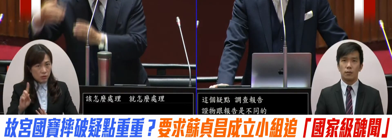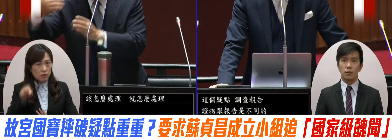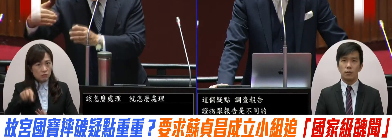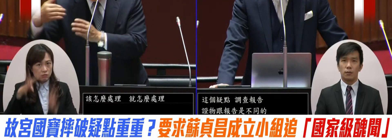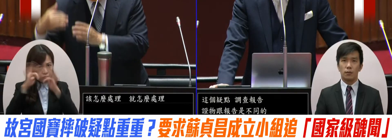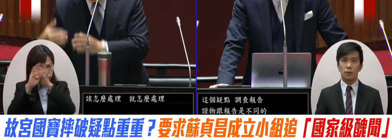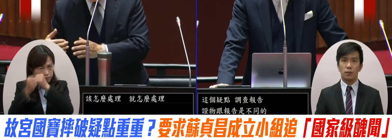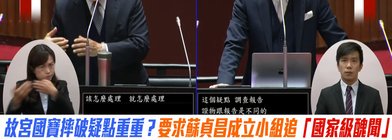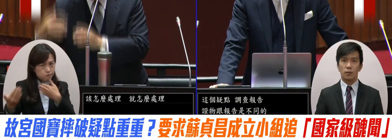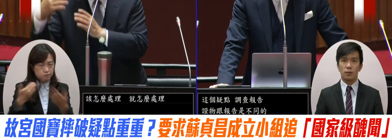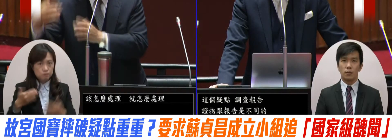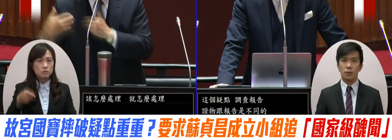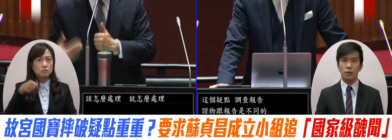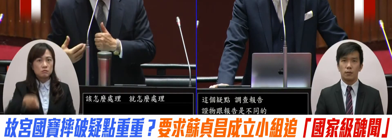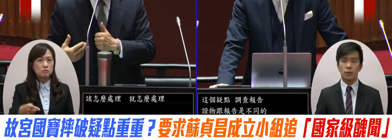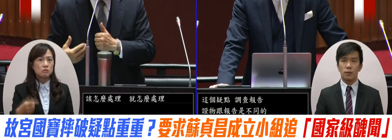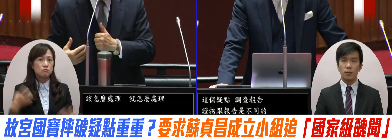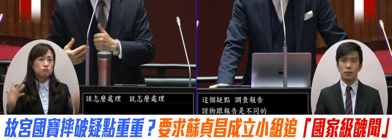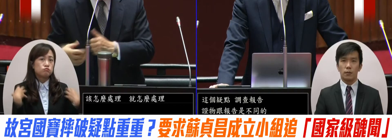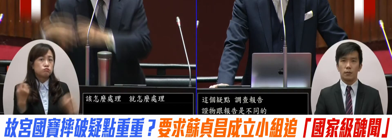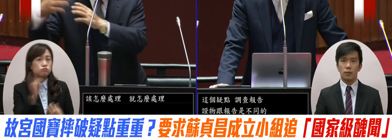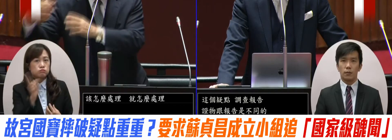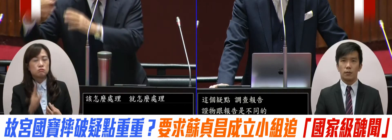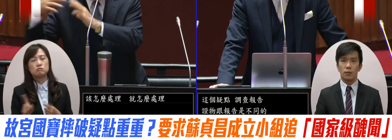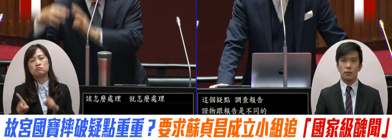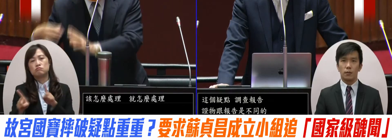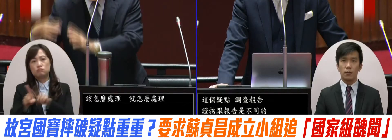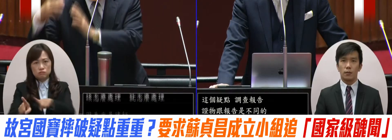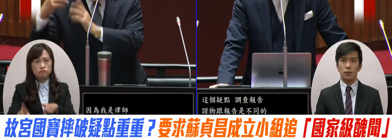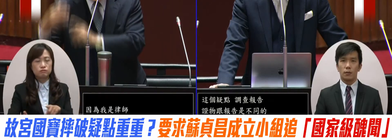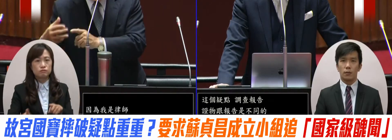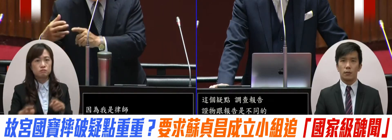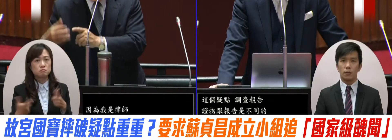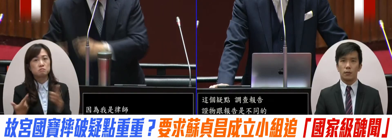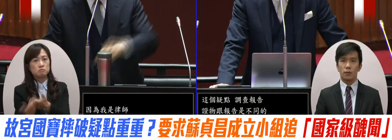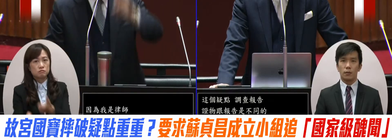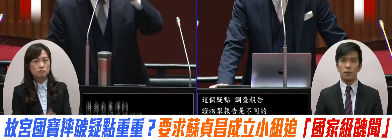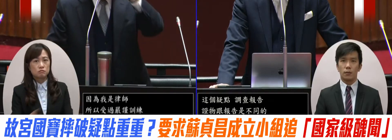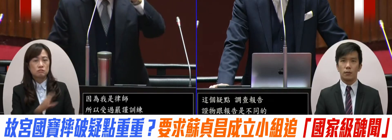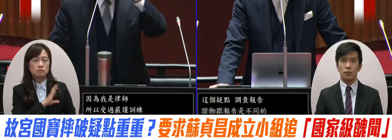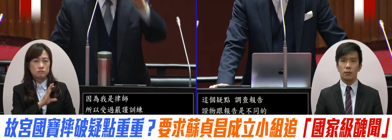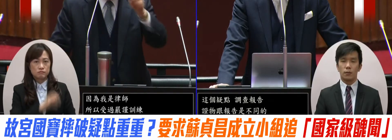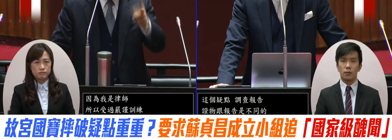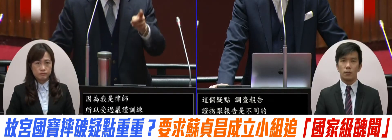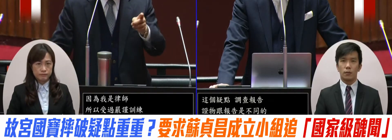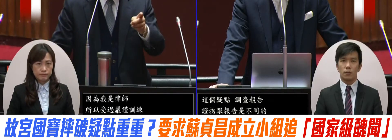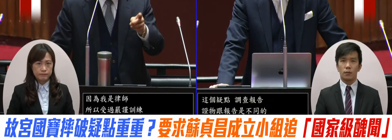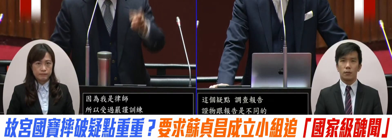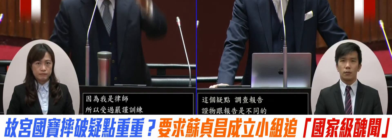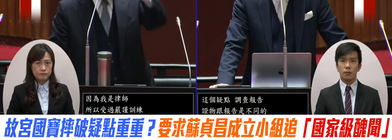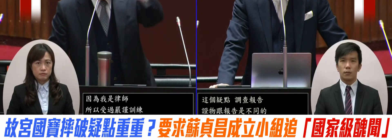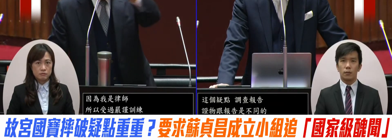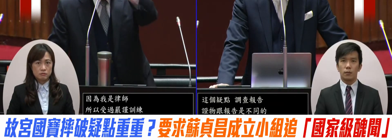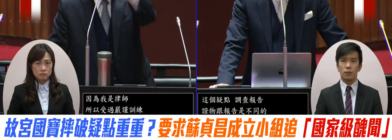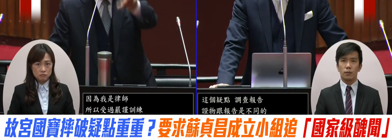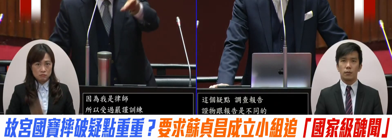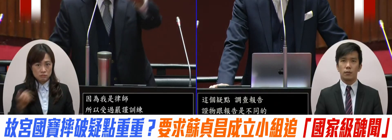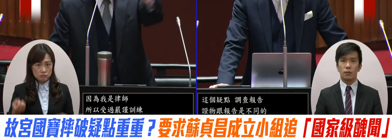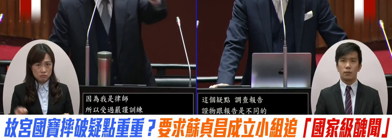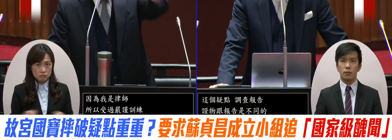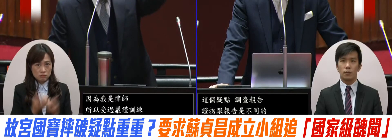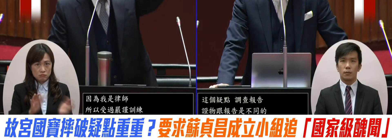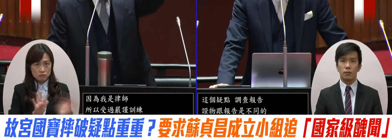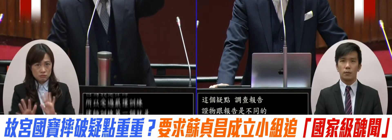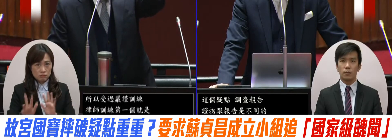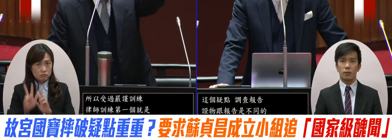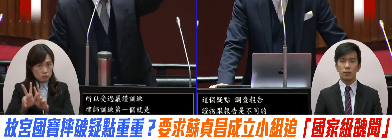后应该有什么责任就应该有什么责任，这是第二个阶段就责。那么事实怎么一回事，如果委员指